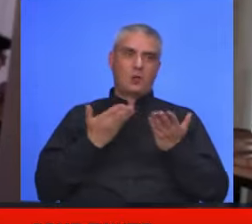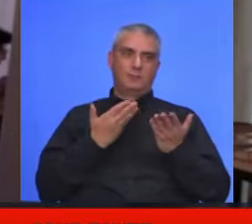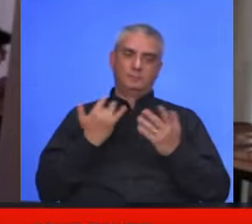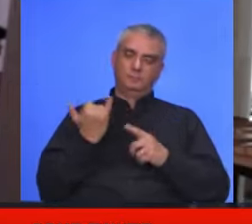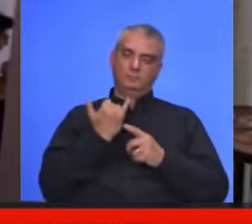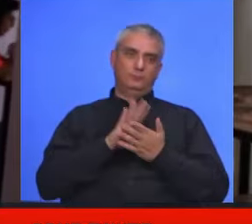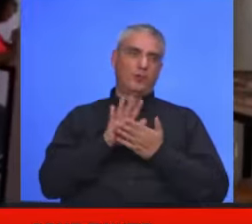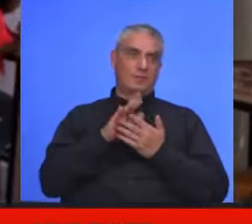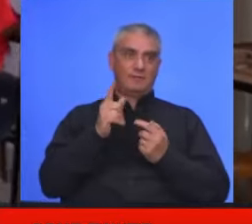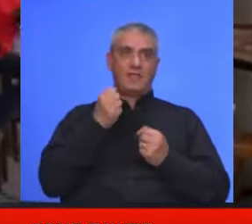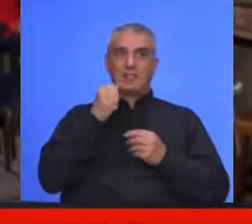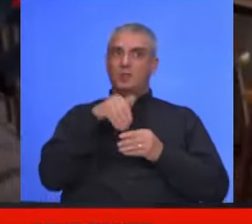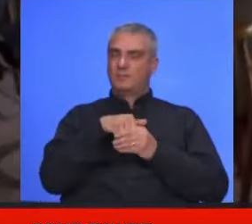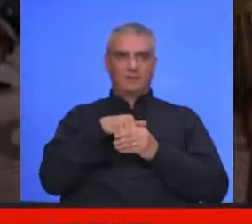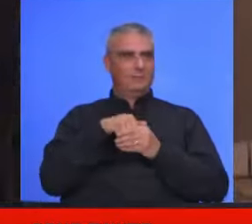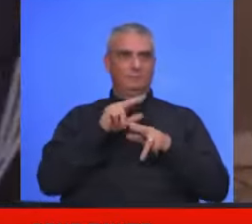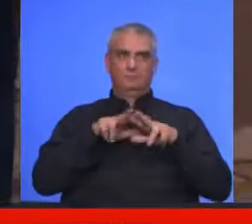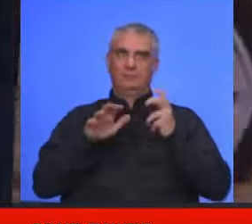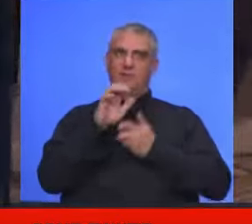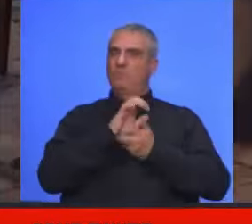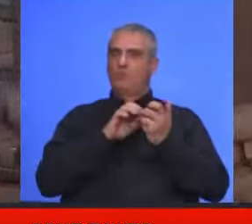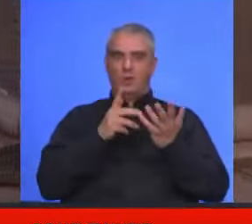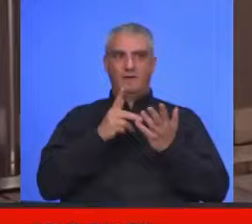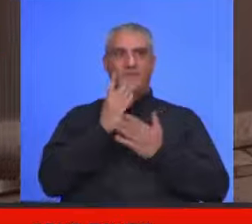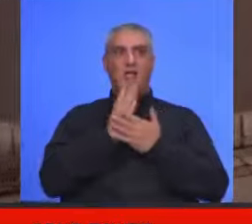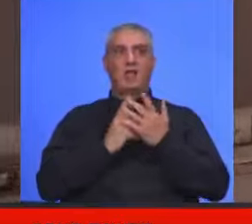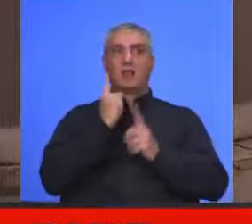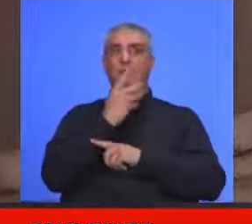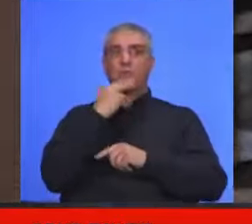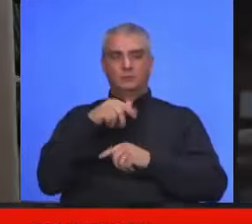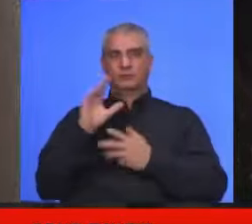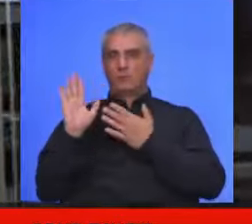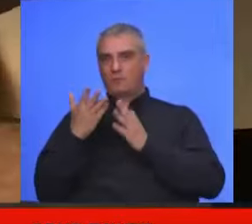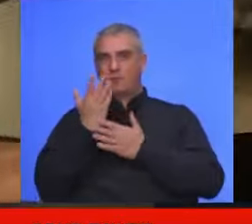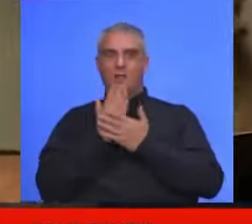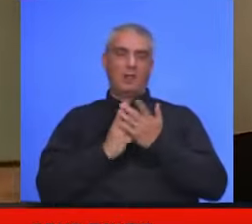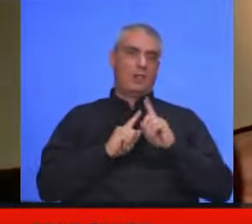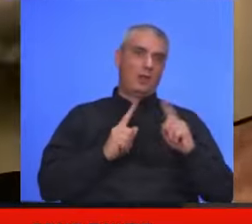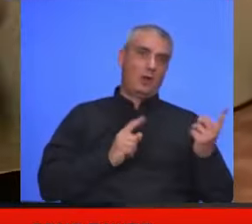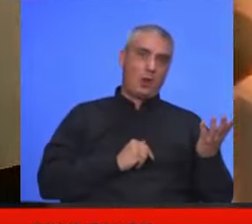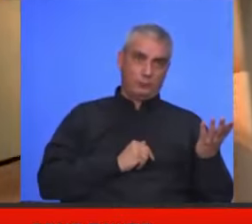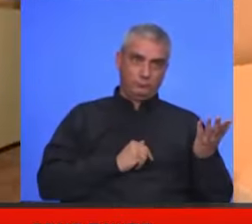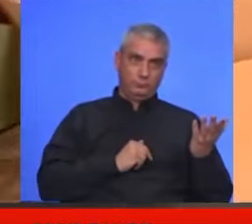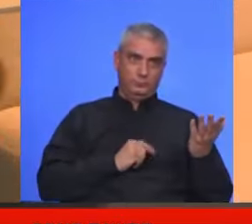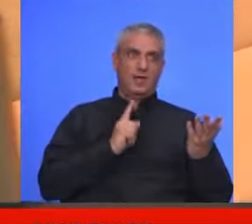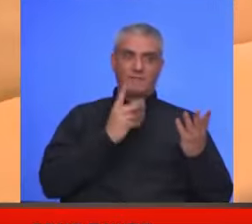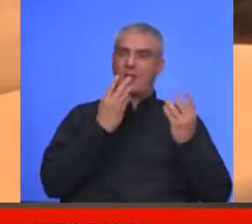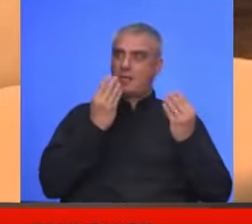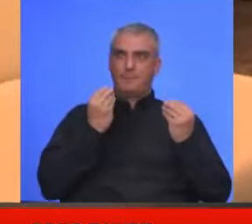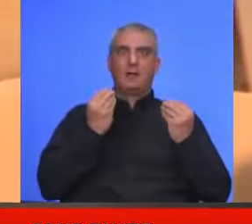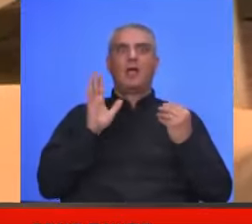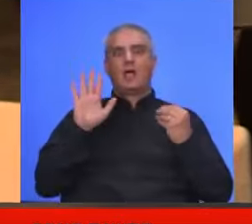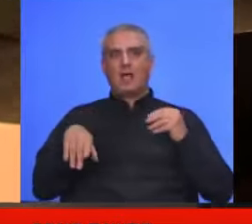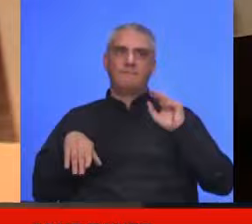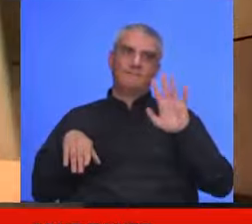השוטף. תיירות הפנים במצב מורכב במיוחד. בחלק מהמלונות בישראל יש מפונים, באחרים לא, אבל ברבים מאוד,